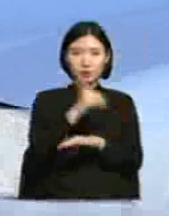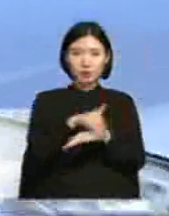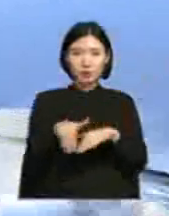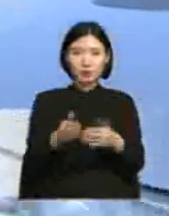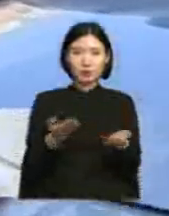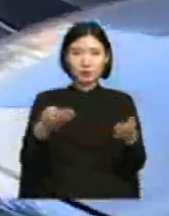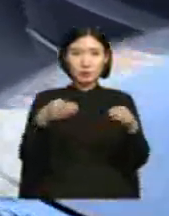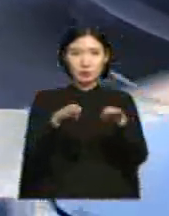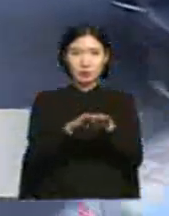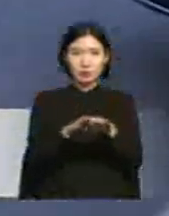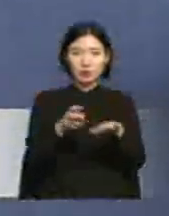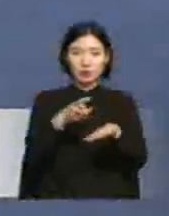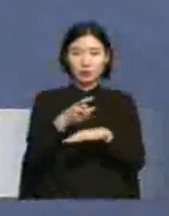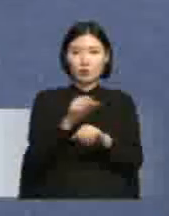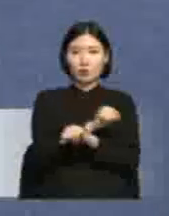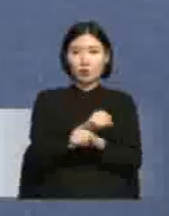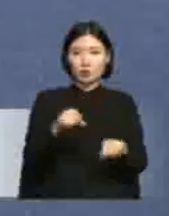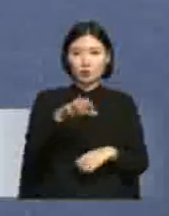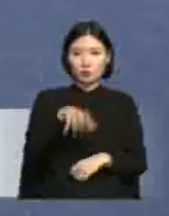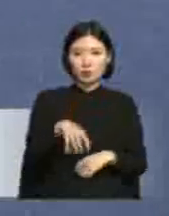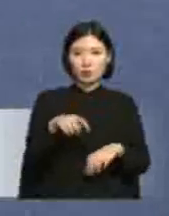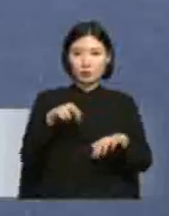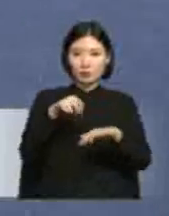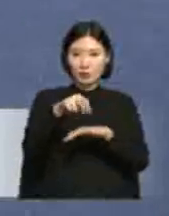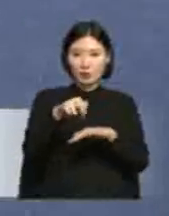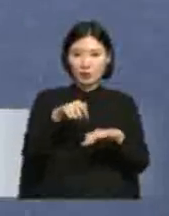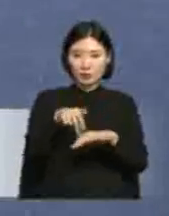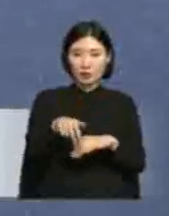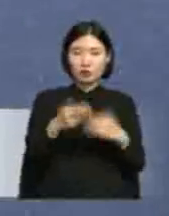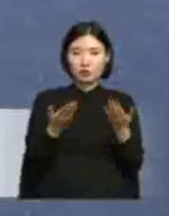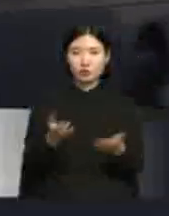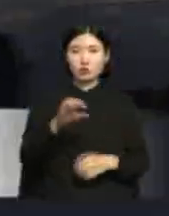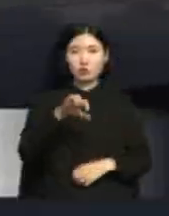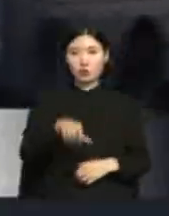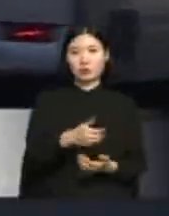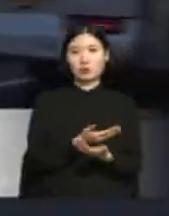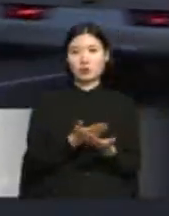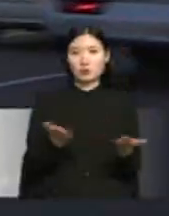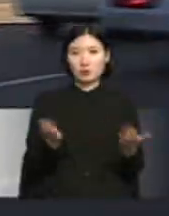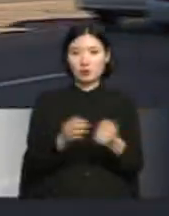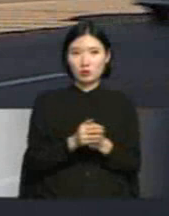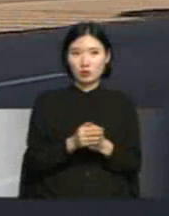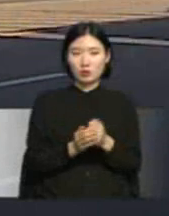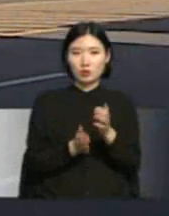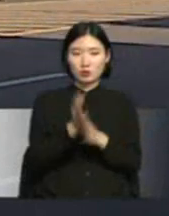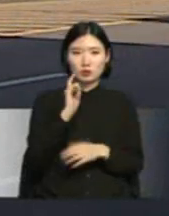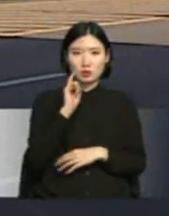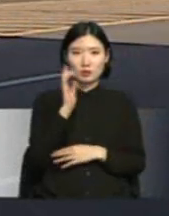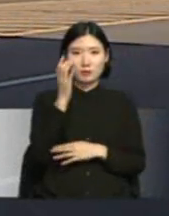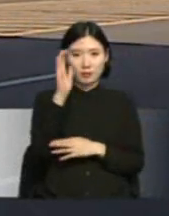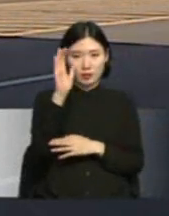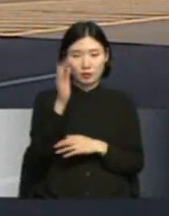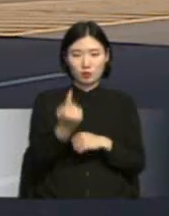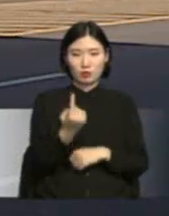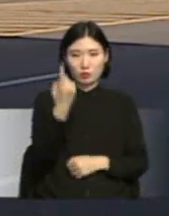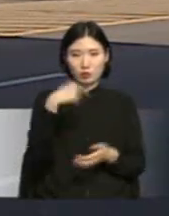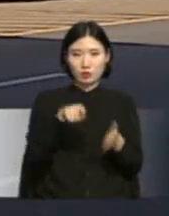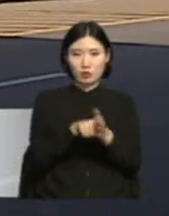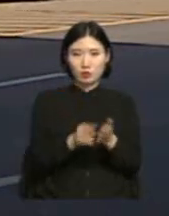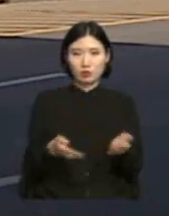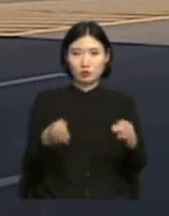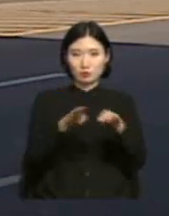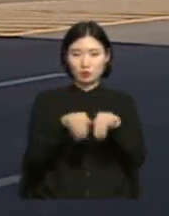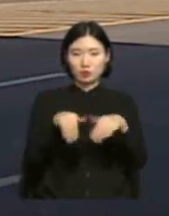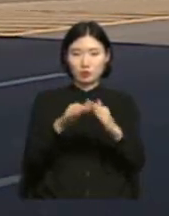도시계획시설의 일종인 교통광장은 보행자에게 휴식 공간을 제공하고 도시 경관을 높이기 위한 곳으로 건축물